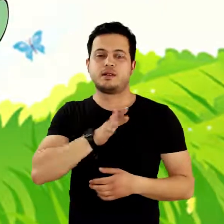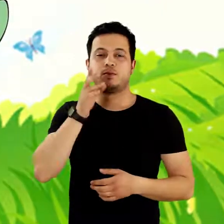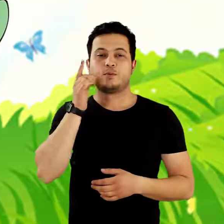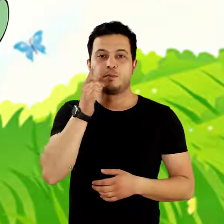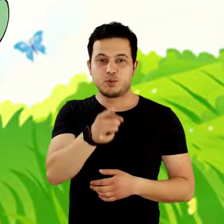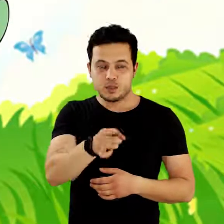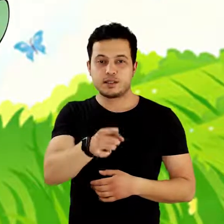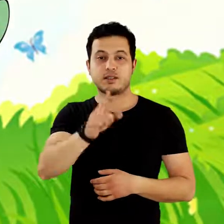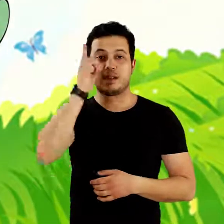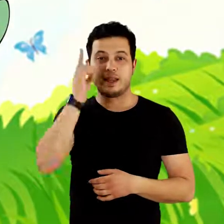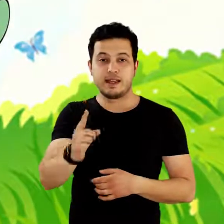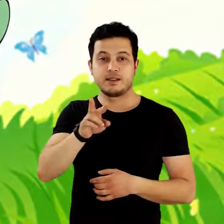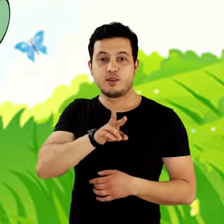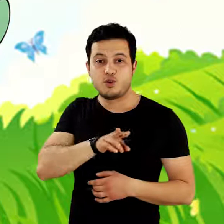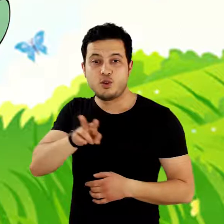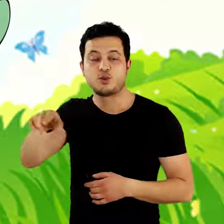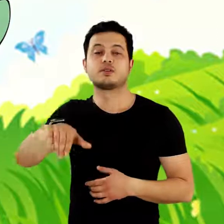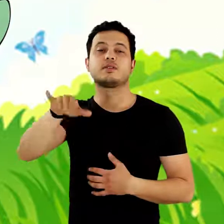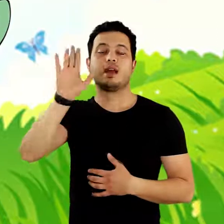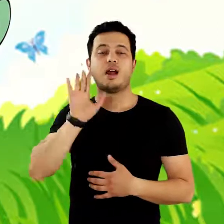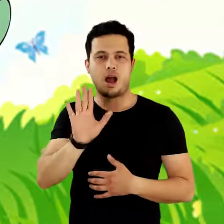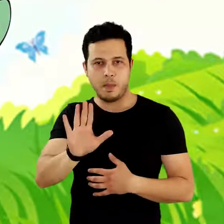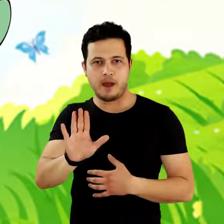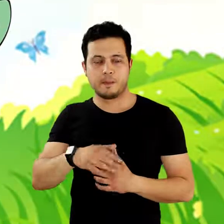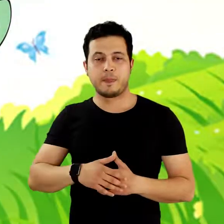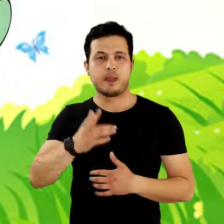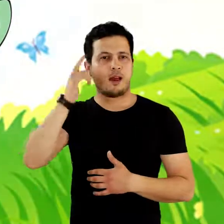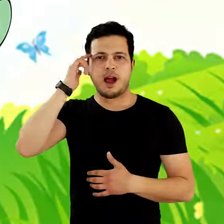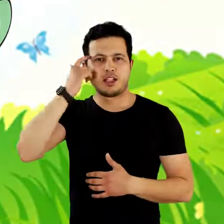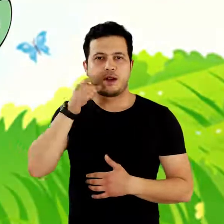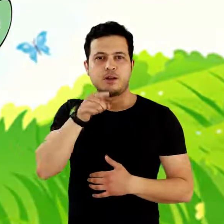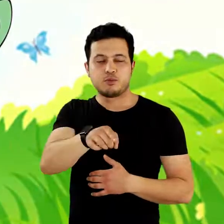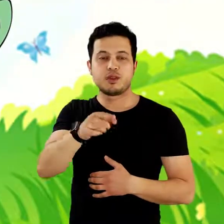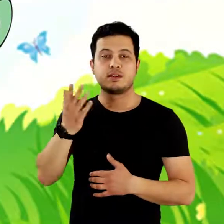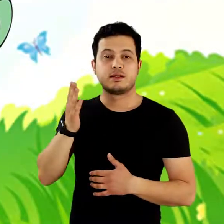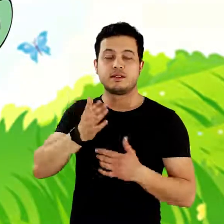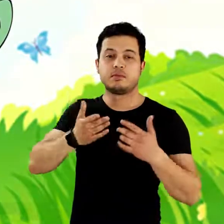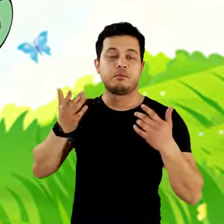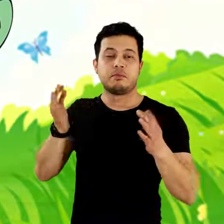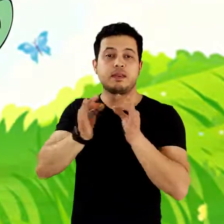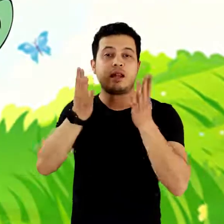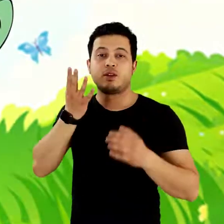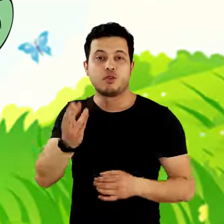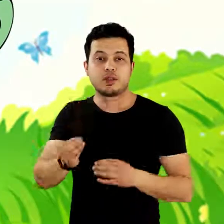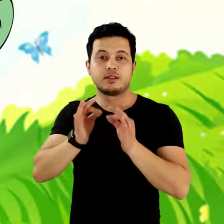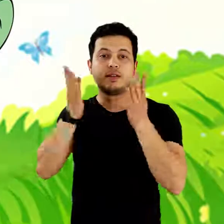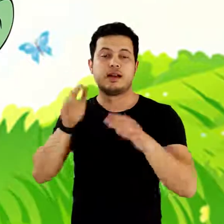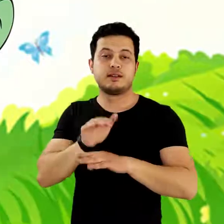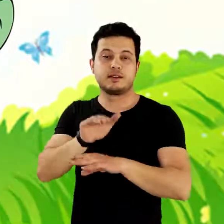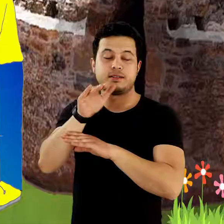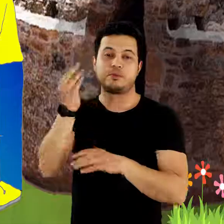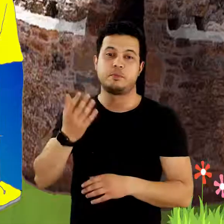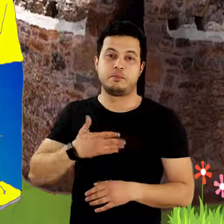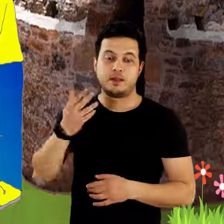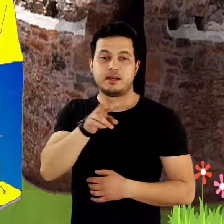onların ilk yolculukları olmayacaktı. Ama acaba bu kez neler yapacak, neler yaşayacaklardı?